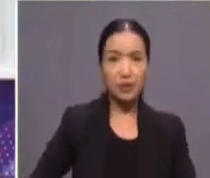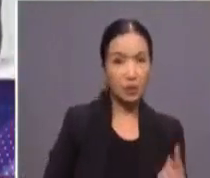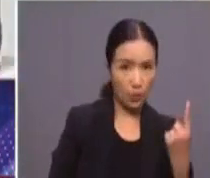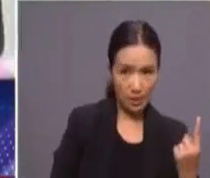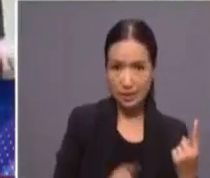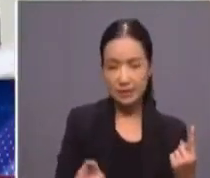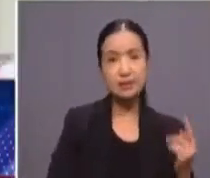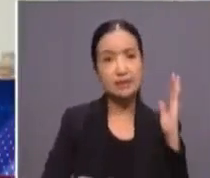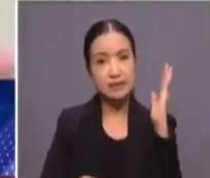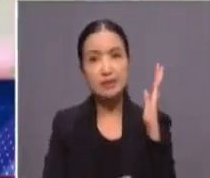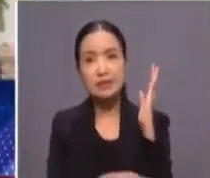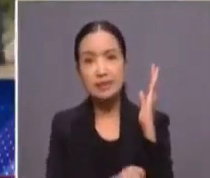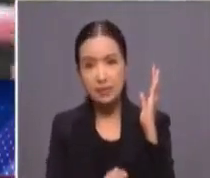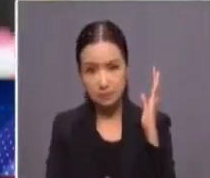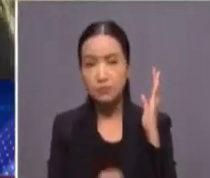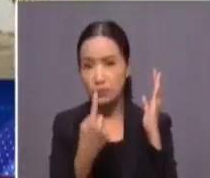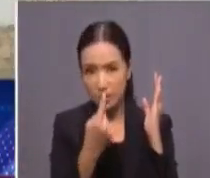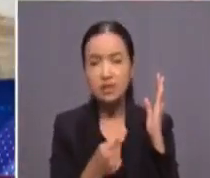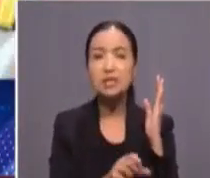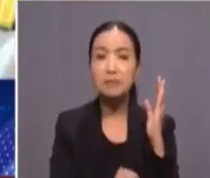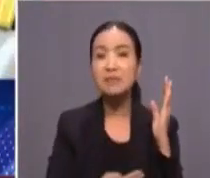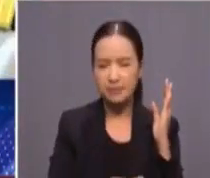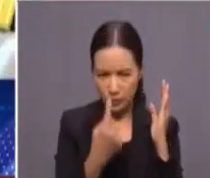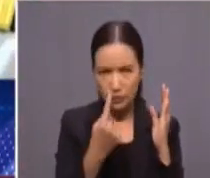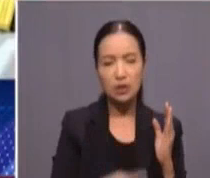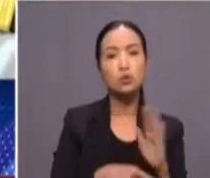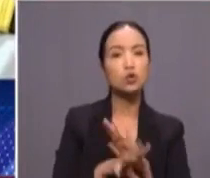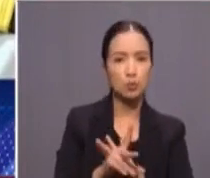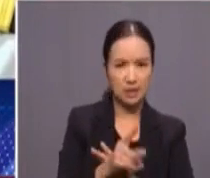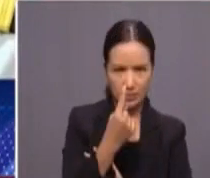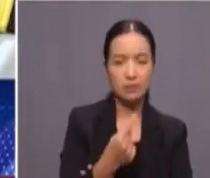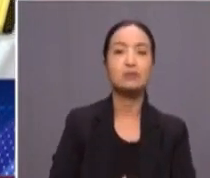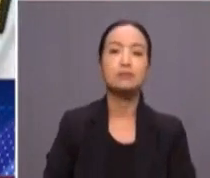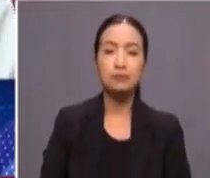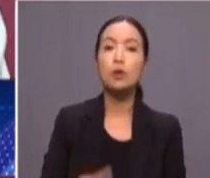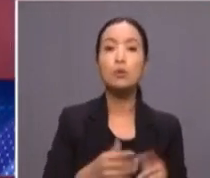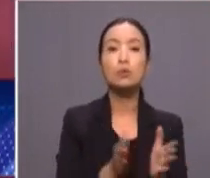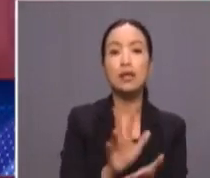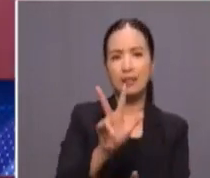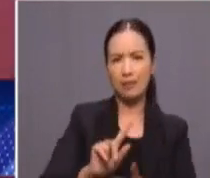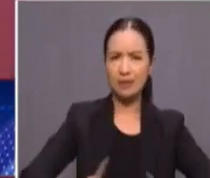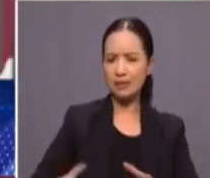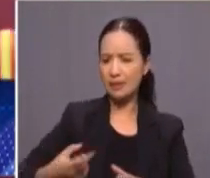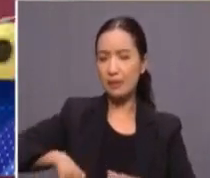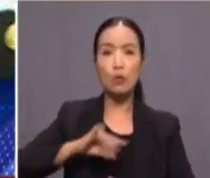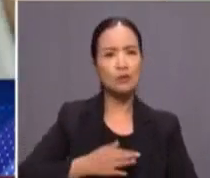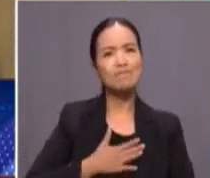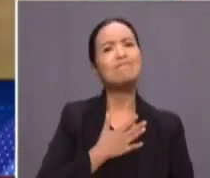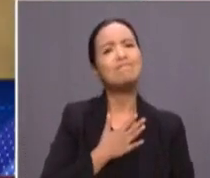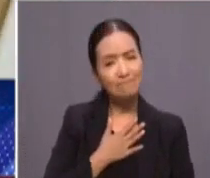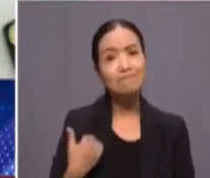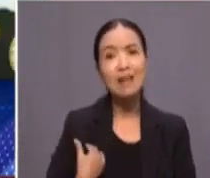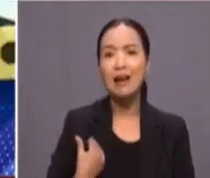าลสัตหีบ1คนนะคะแล้วก็โรงพยาบาลชลบุรีอีก1คนนะคะแต่ว่ามันมีสิ่งนึงค่ะที่ทำให้ทางทีมเจ้าหน้าที่เนี่ยรู้สึกว่าชื่นใจมากนะ